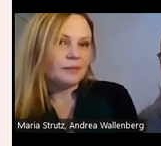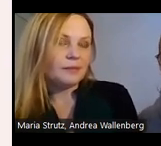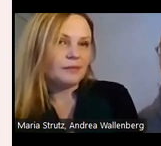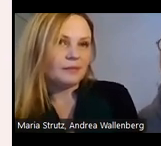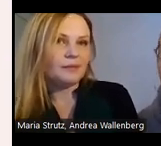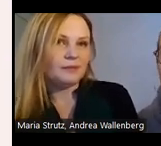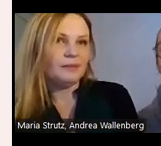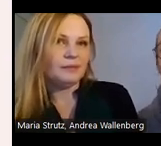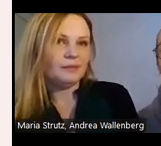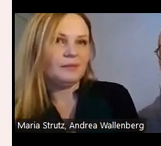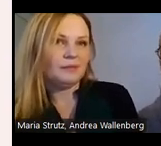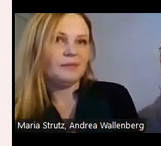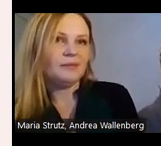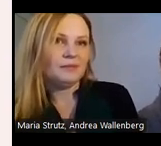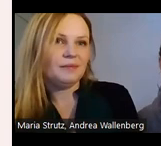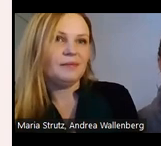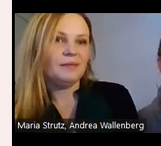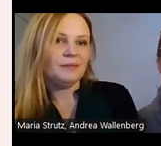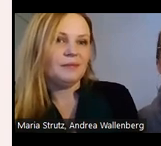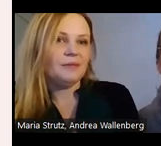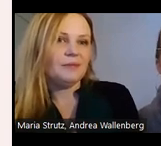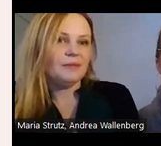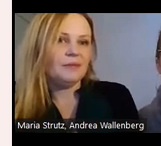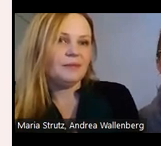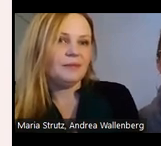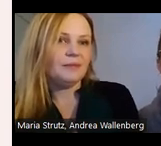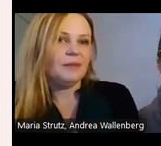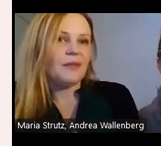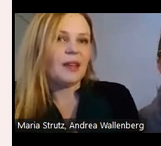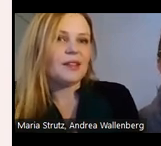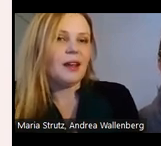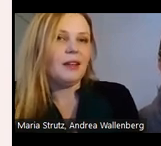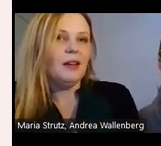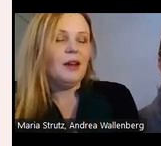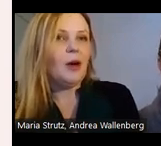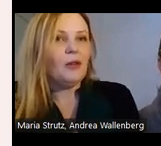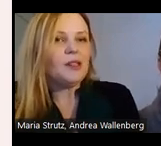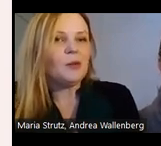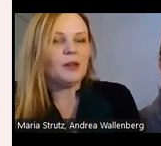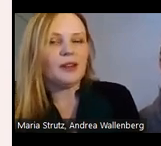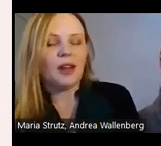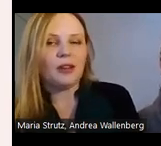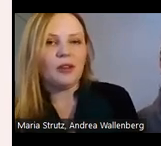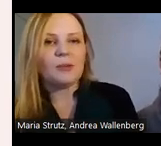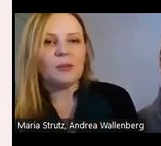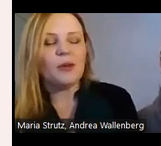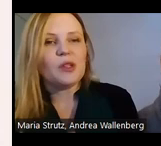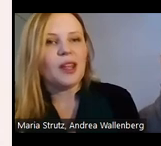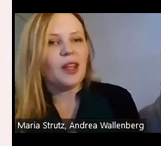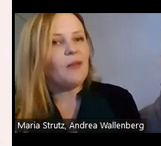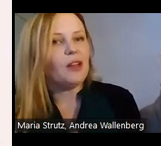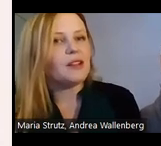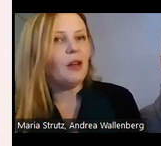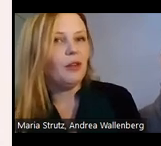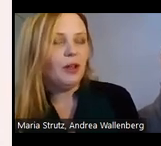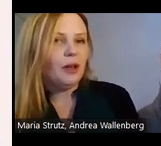liksom nästa steg i barnets utveckling där kring att kunna dela uppmärksamhet. Exakt. Och här finns det också lite verktyg som man som vuxen